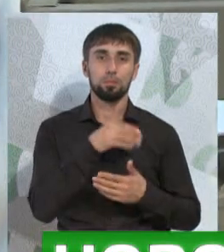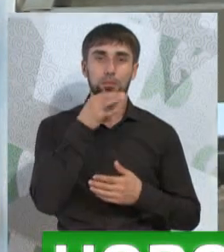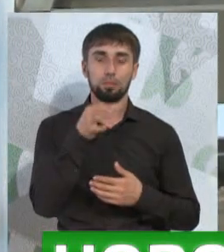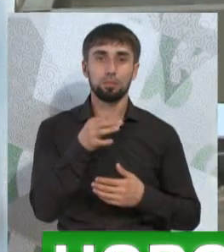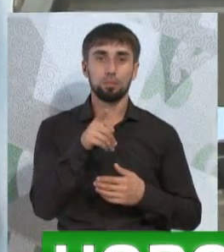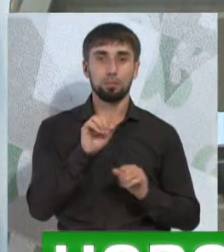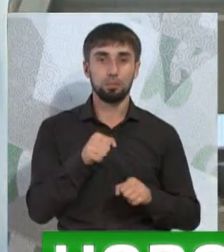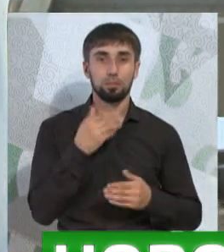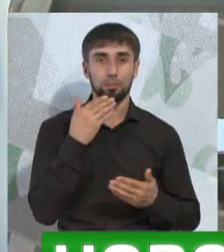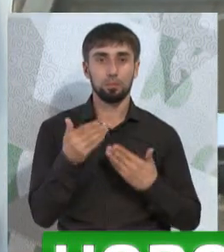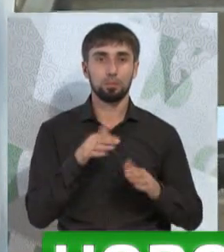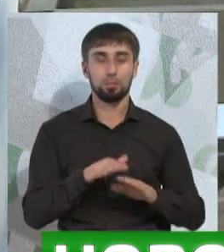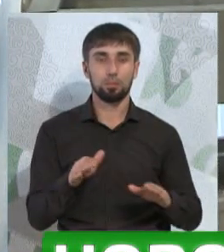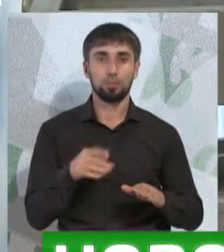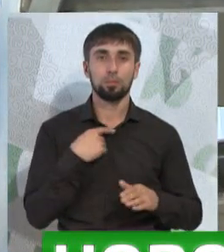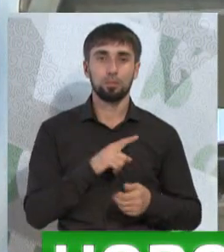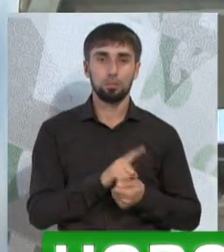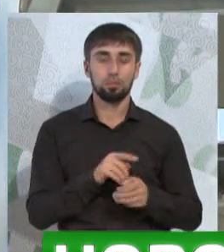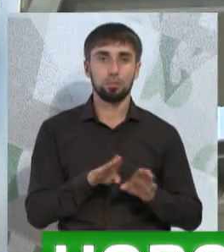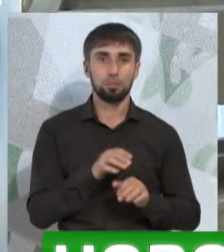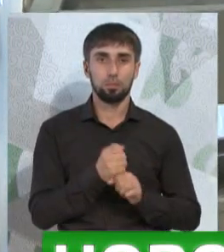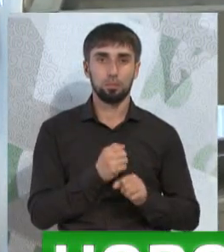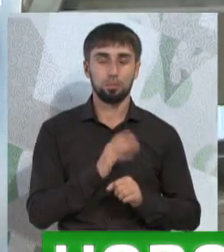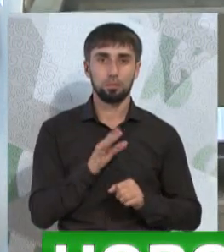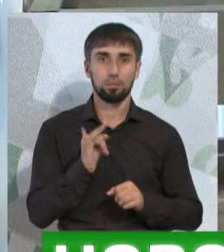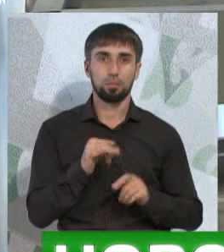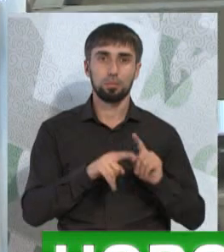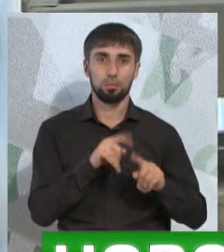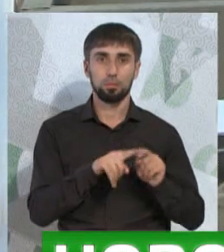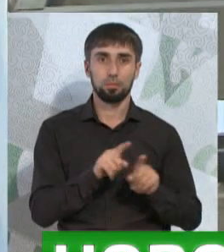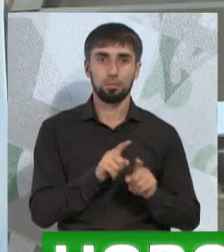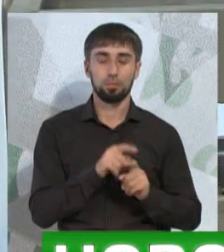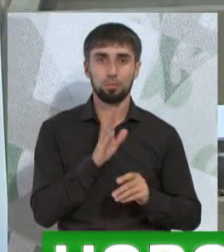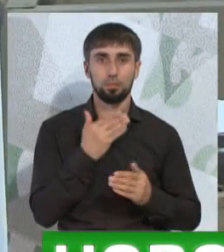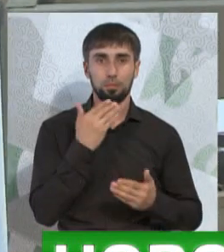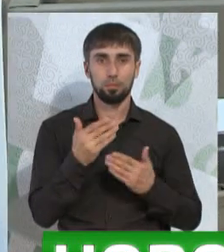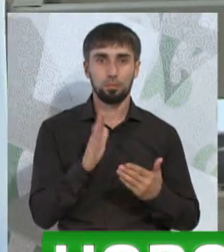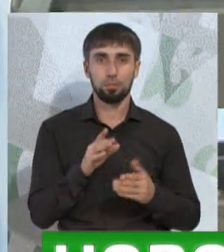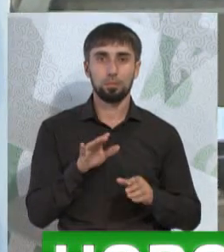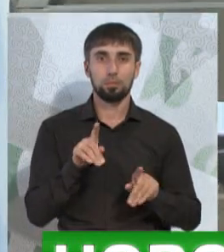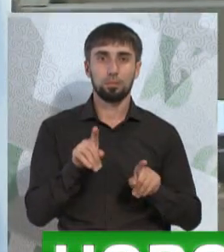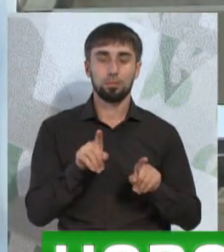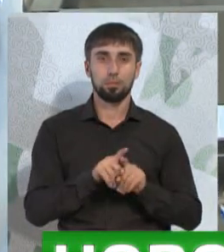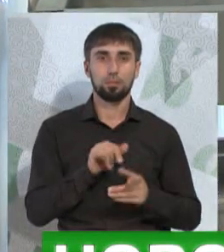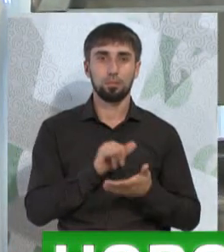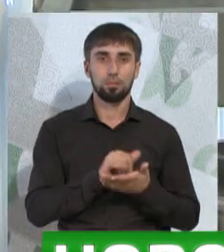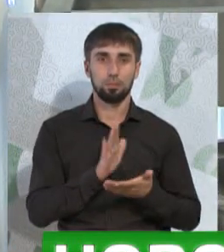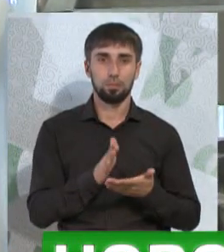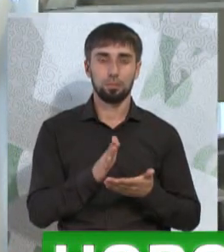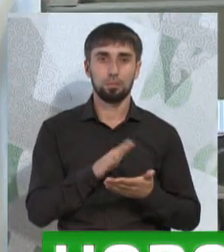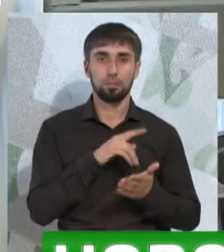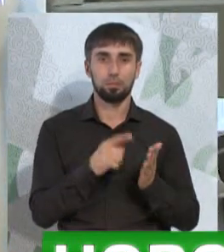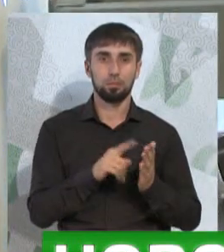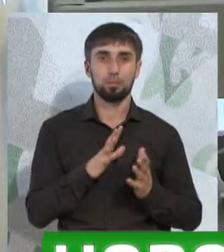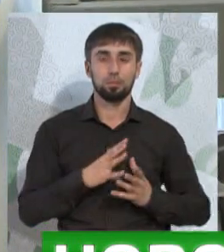сделаем, обязательно. И у родителей, и у детей. Как поставлен вопрос, значит, здорового питания в